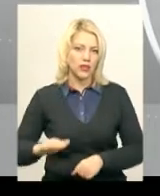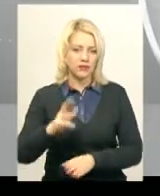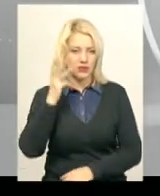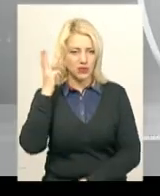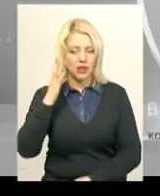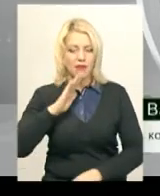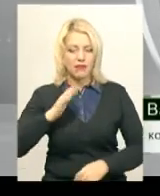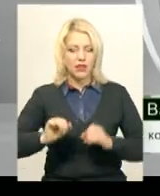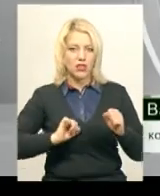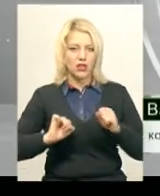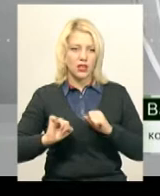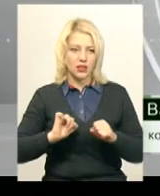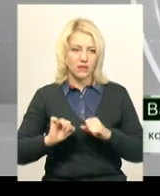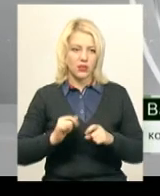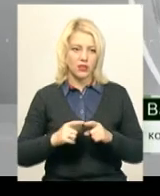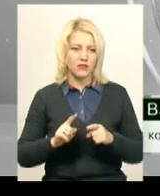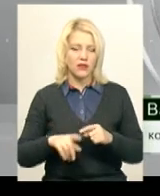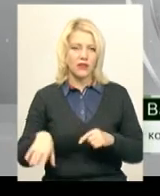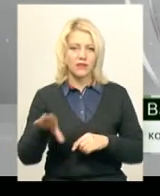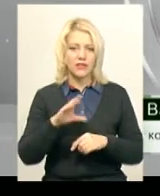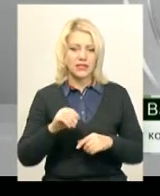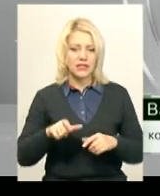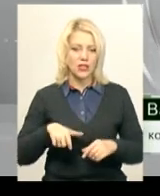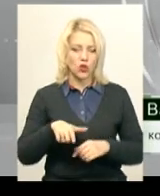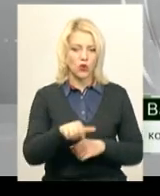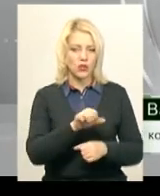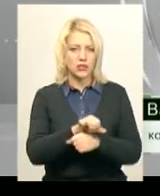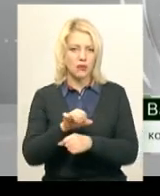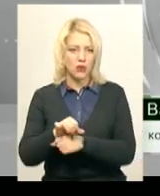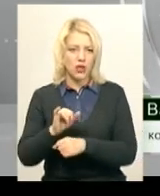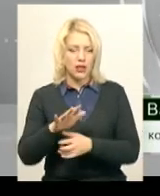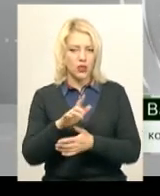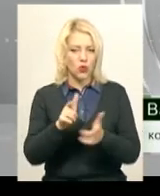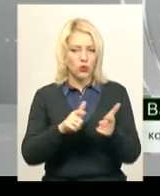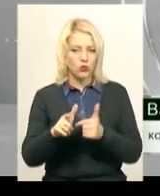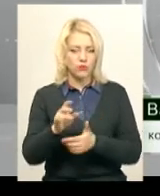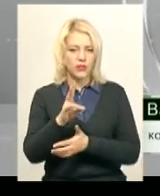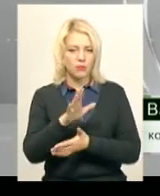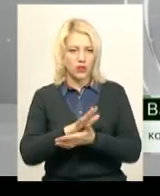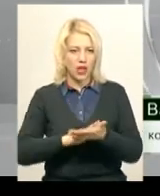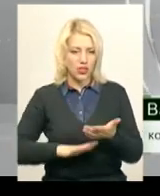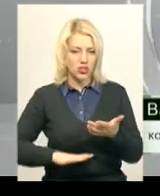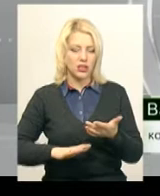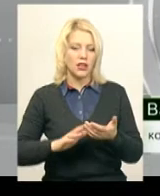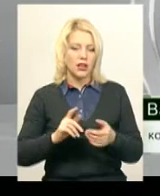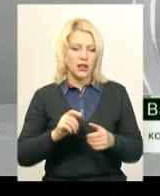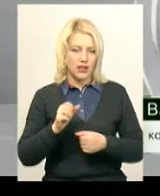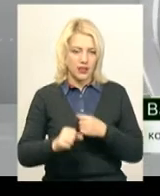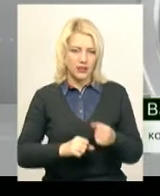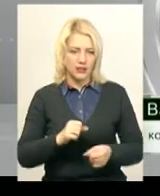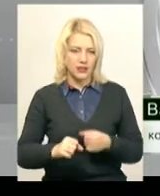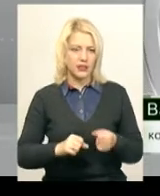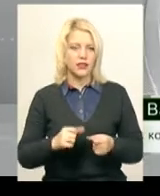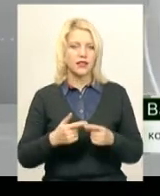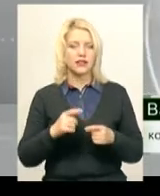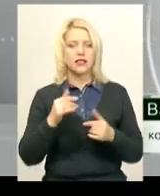Наше керівництво всі дороги порозблоковували, сказали, і готуємося по-дальшому на керівництві їхати. А коли плануєте їхати? поки не їд.